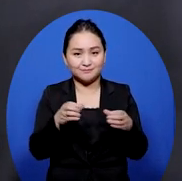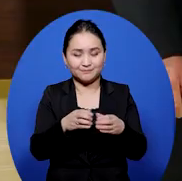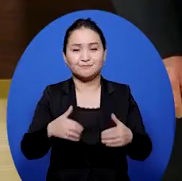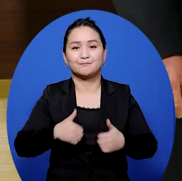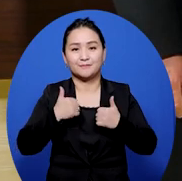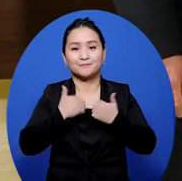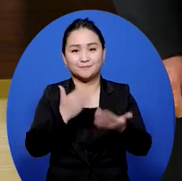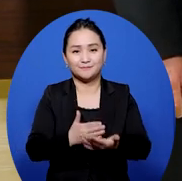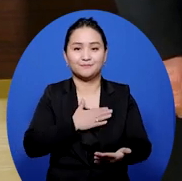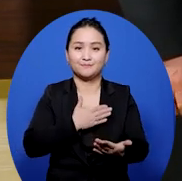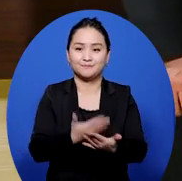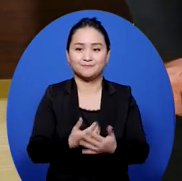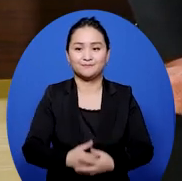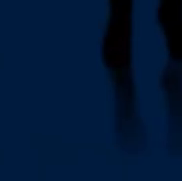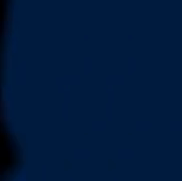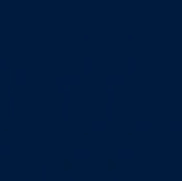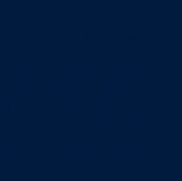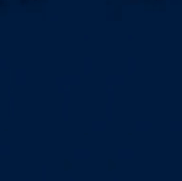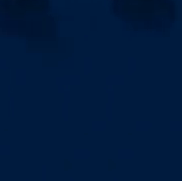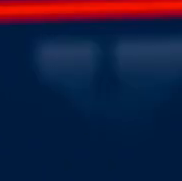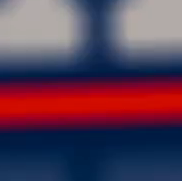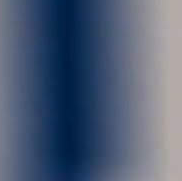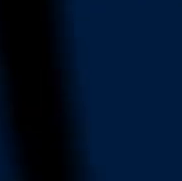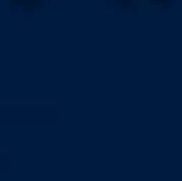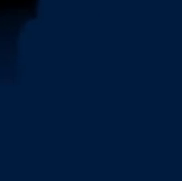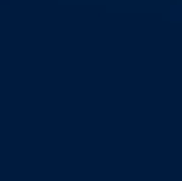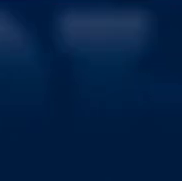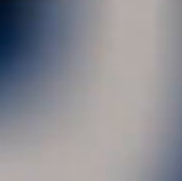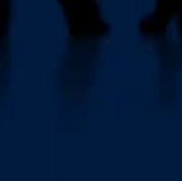юрой. Тэгээ танай хамт олонний ажил үйлсээр бахархаж байна. За баярлалаа.